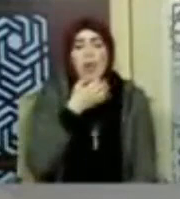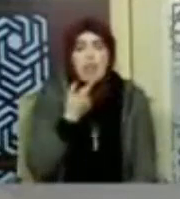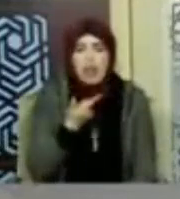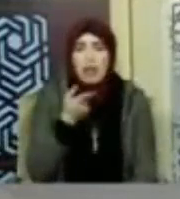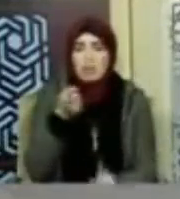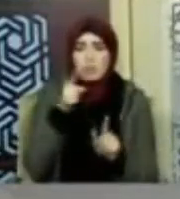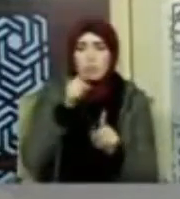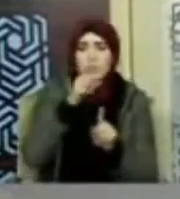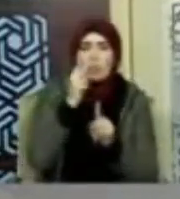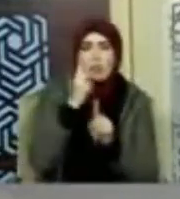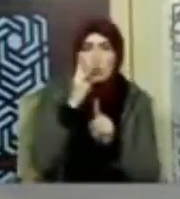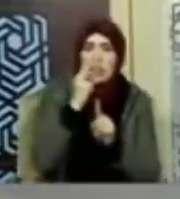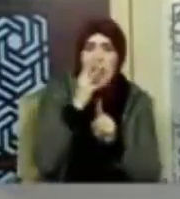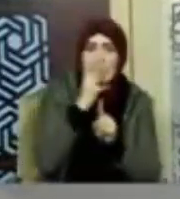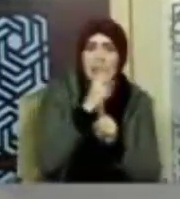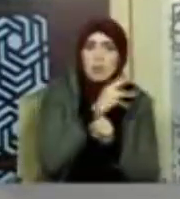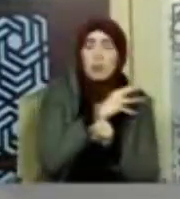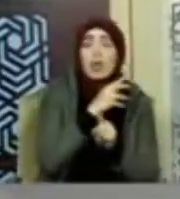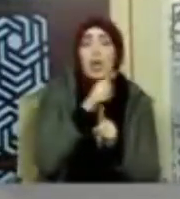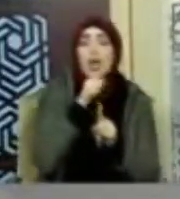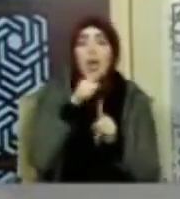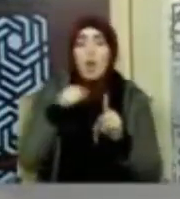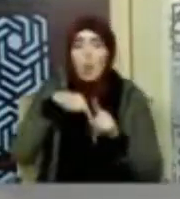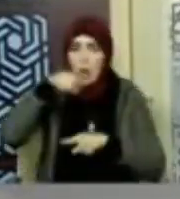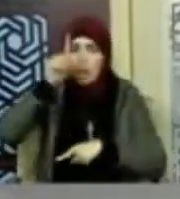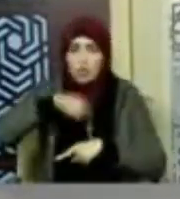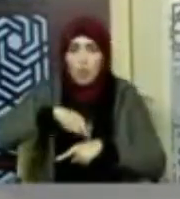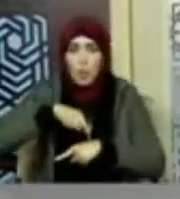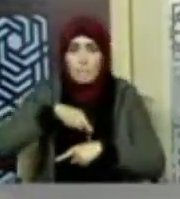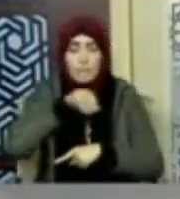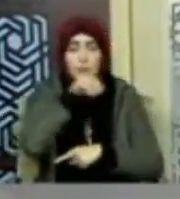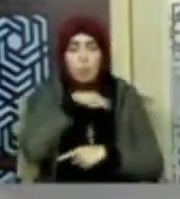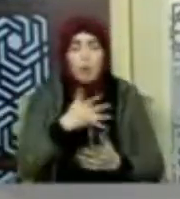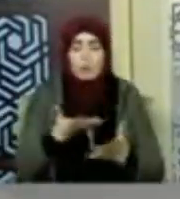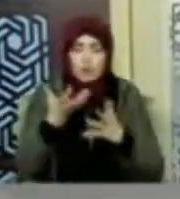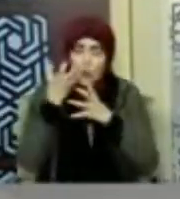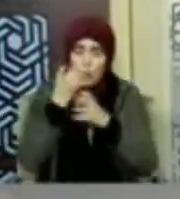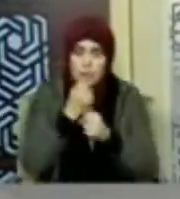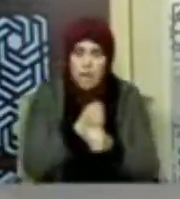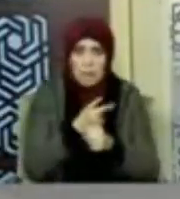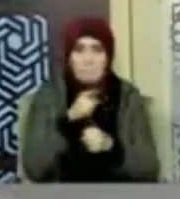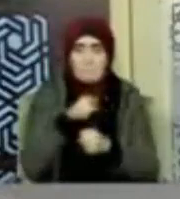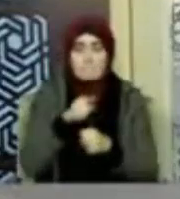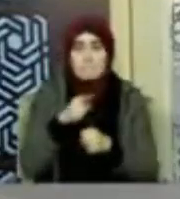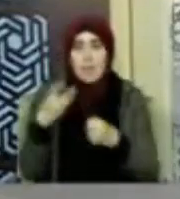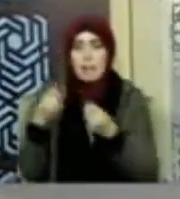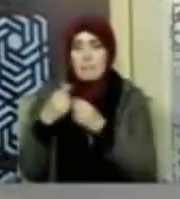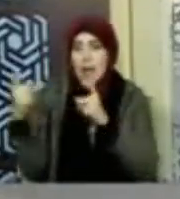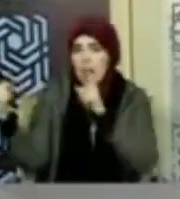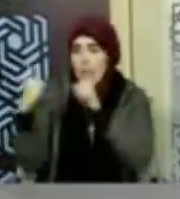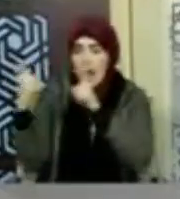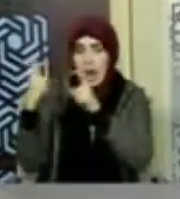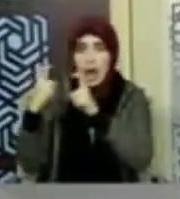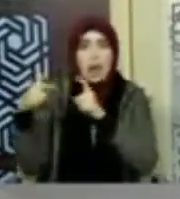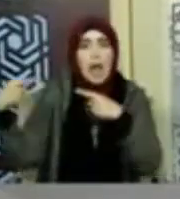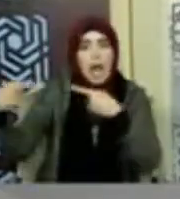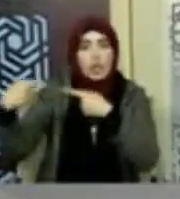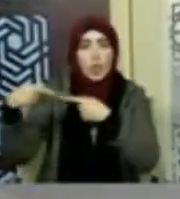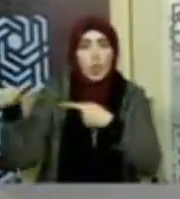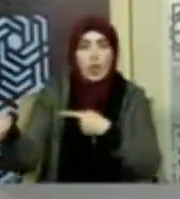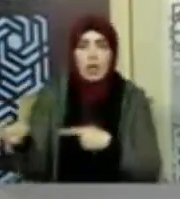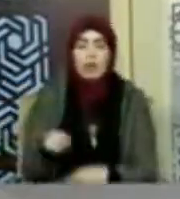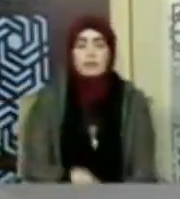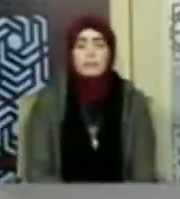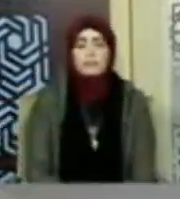وكان يوم من أيام ملاقاة النبي صلى الله عليه وسلم لأعدائه. خرج الرجل فقاتل